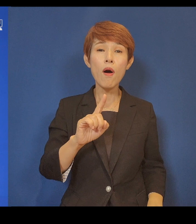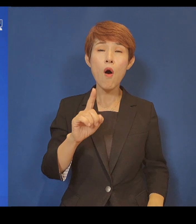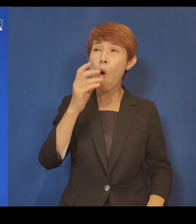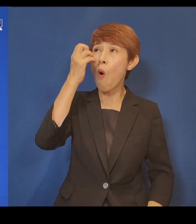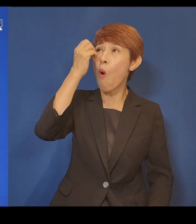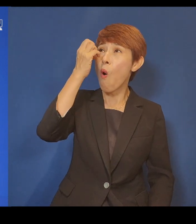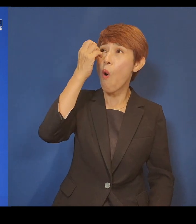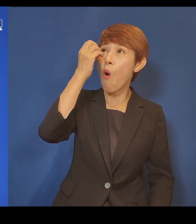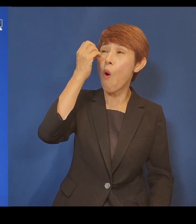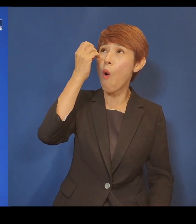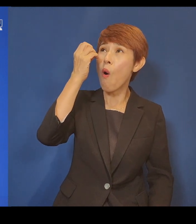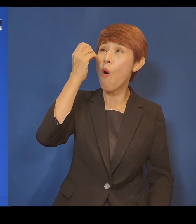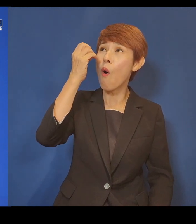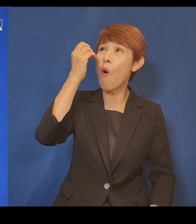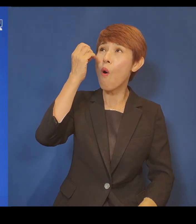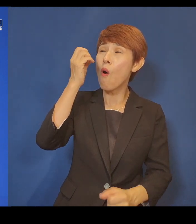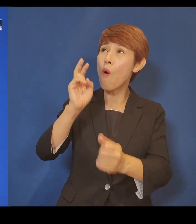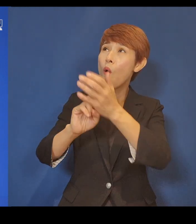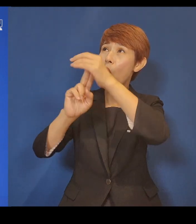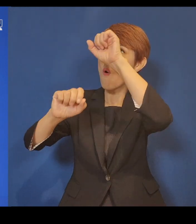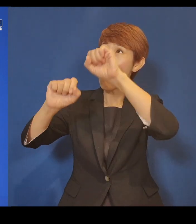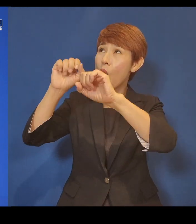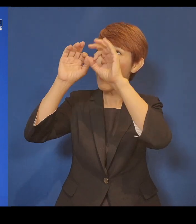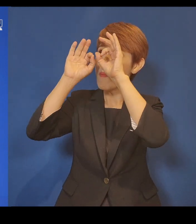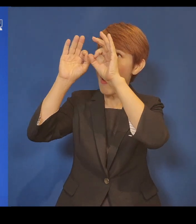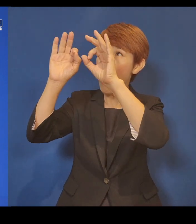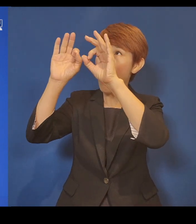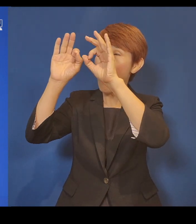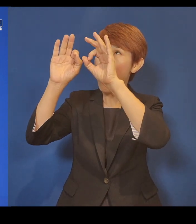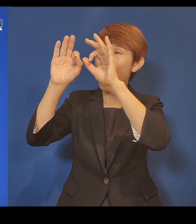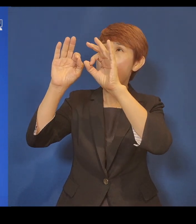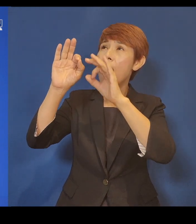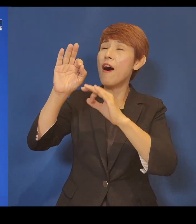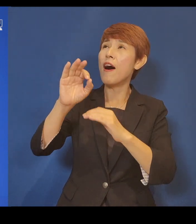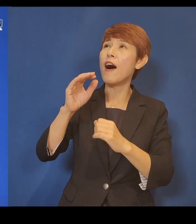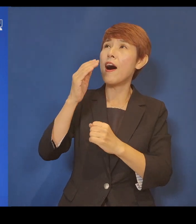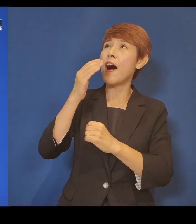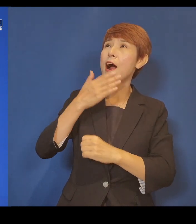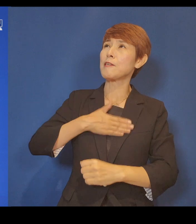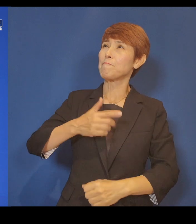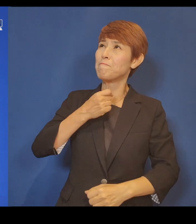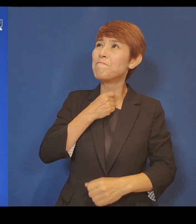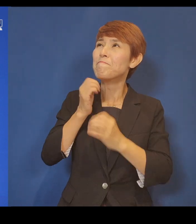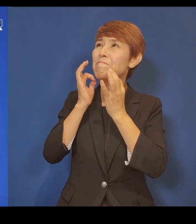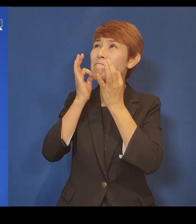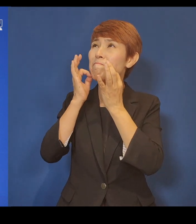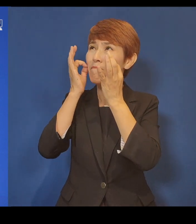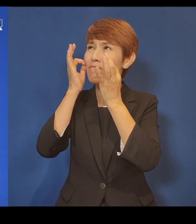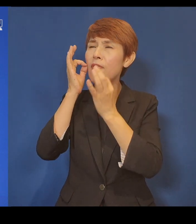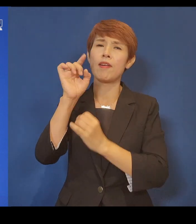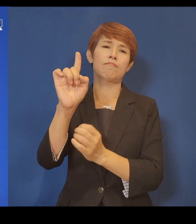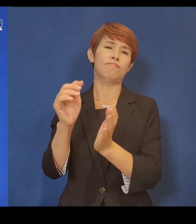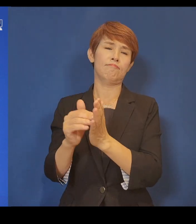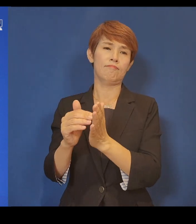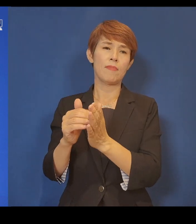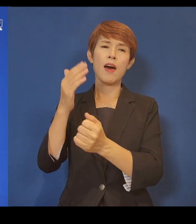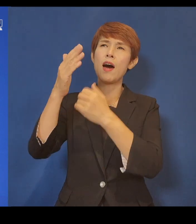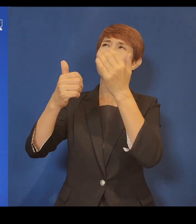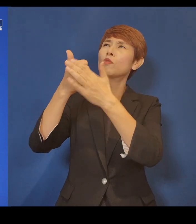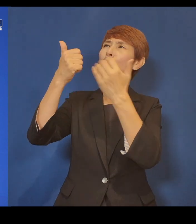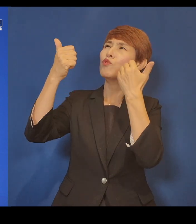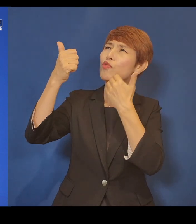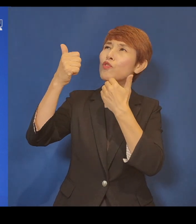그 기이한 일을 홀로 행하시는 하나님을 알려고 애쓰는 거예요. 하나님이 어떤